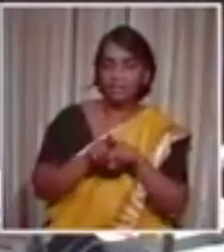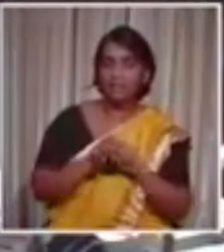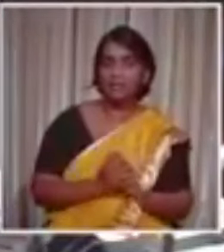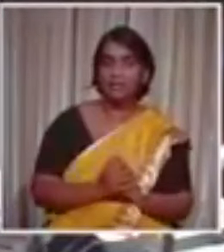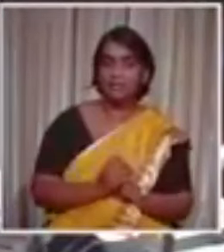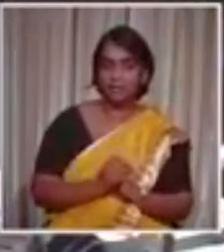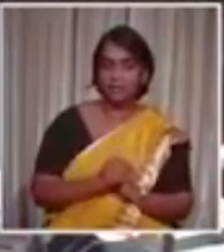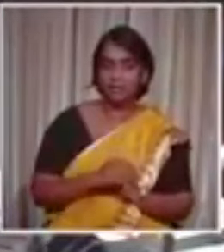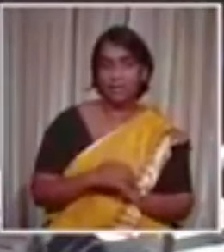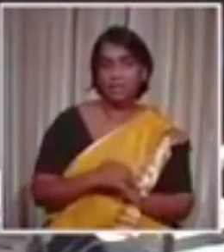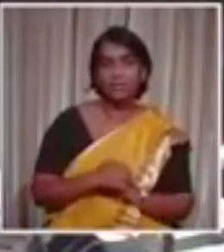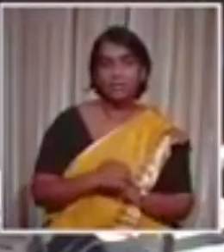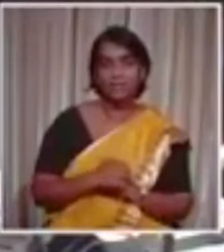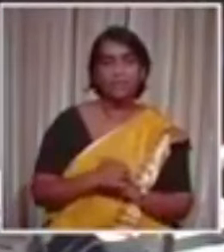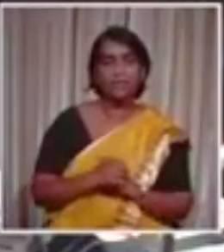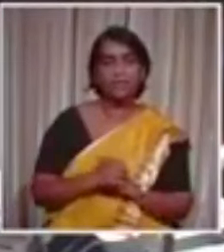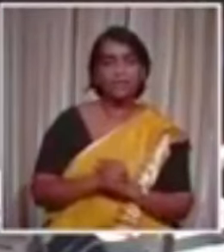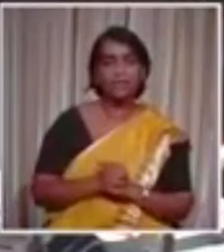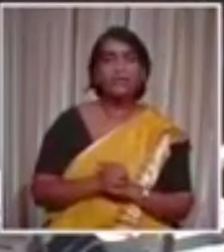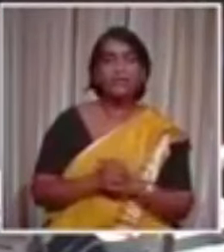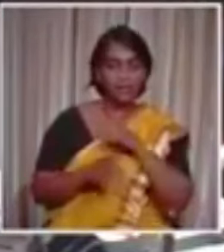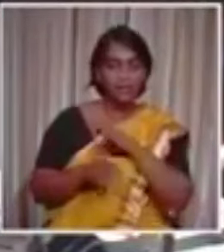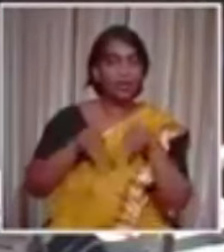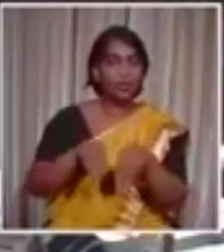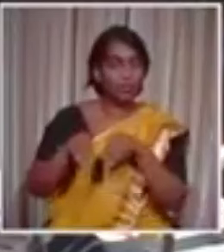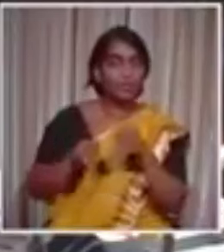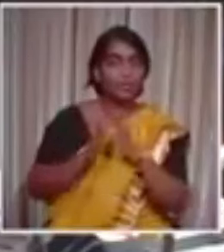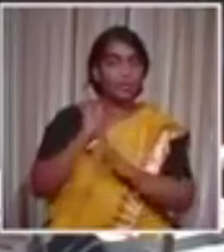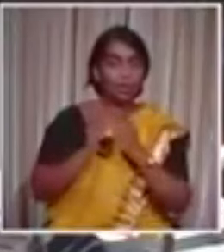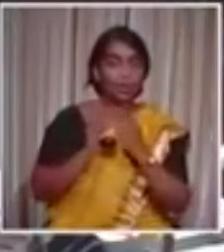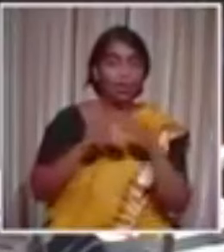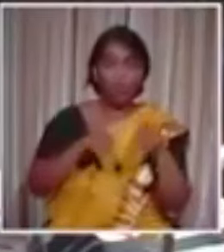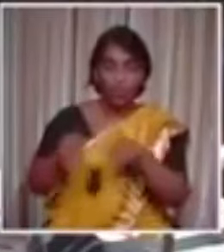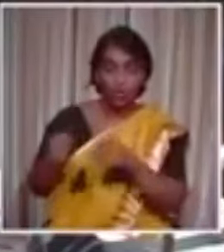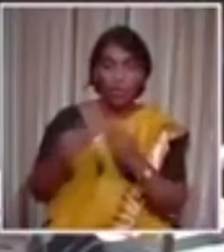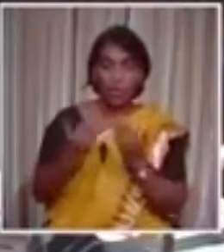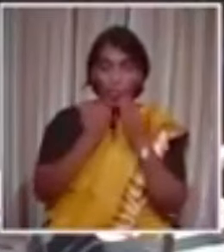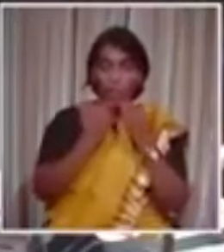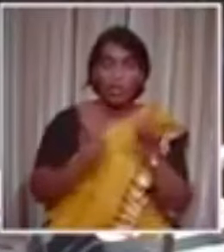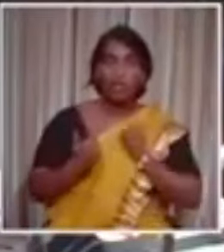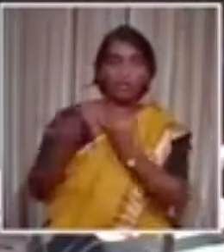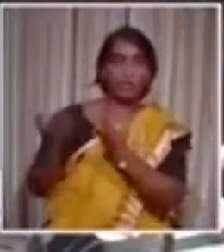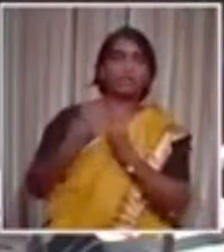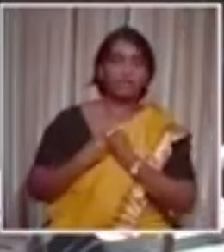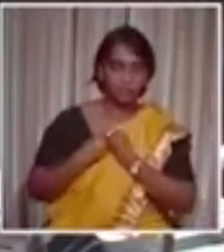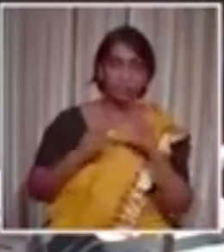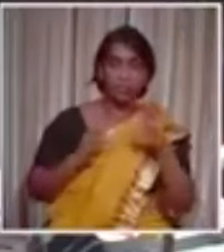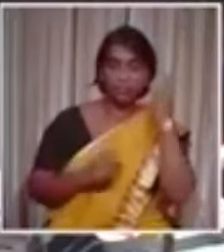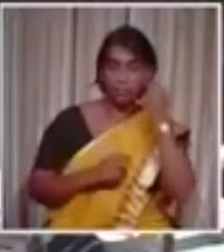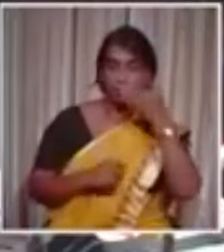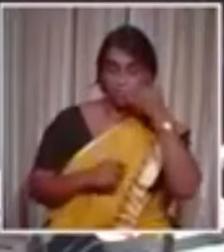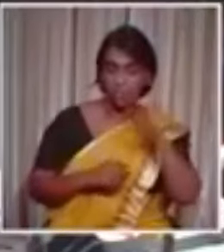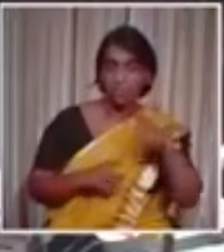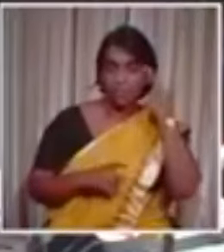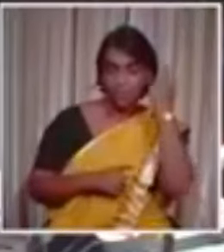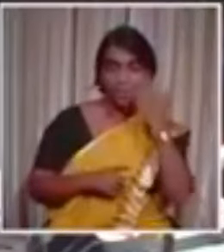prasni. Ekenu ni? Hari kuskar mante tanda upade sukur dostar gini, itu waradda gatta. Hebat itu amat hasil adya kini tiada epil mana